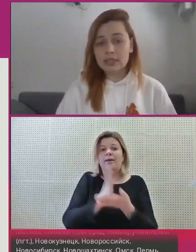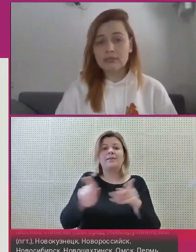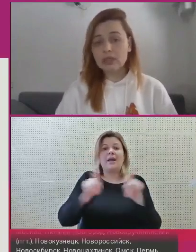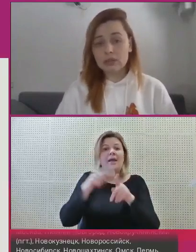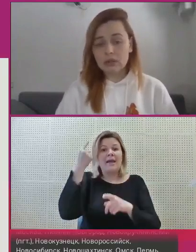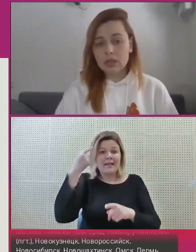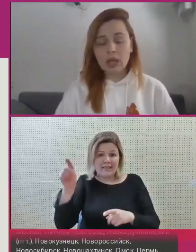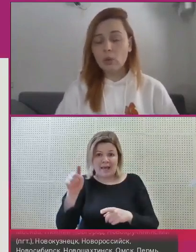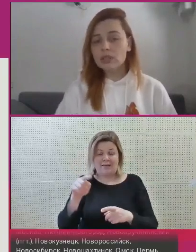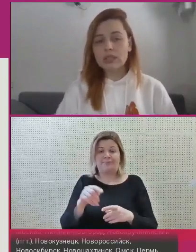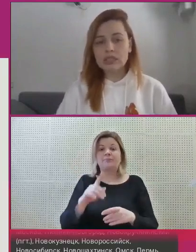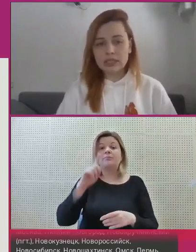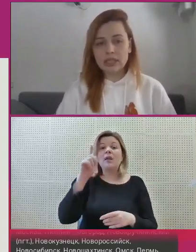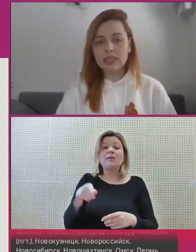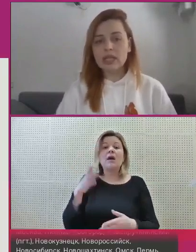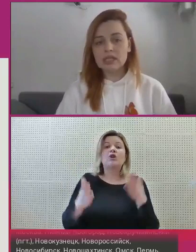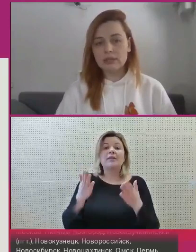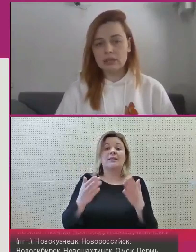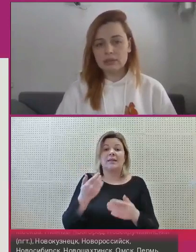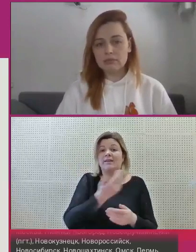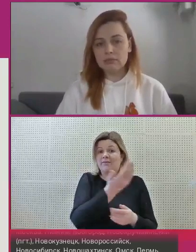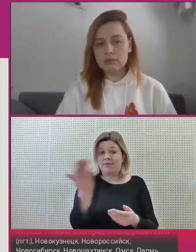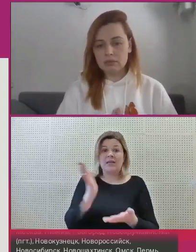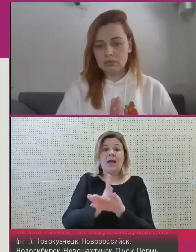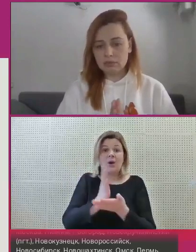Даже если вы находитесь на стадии реализации